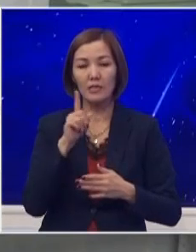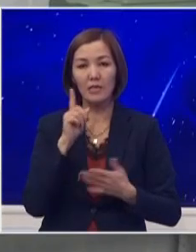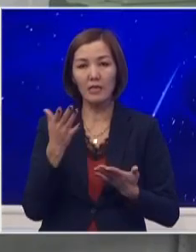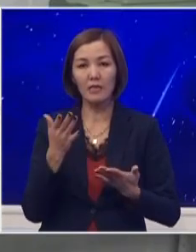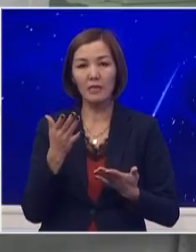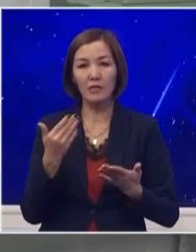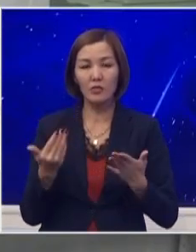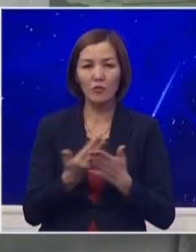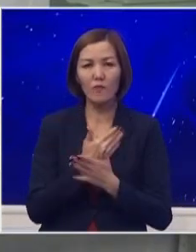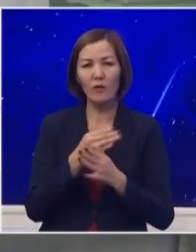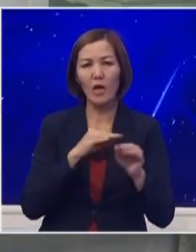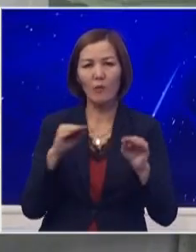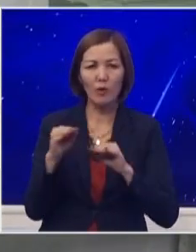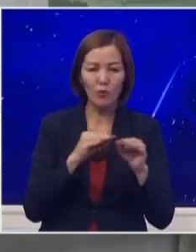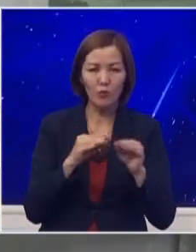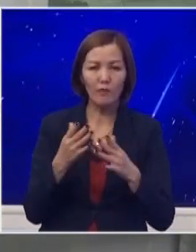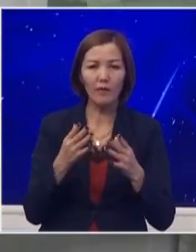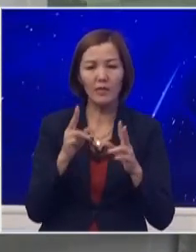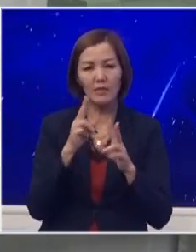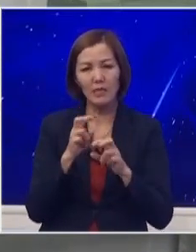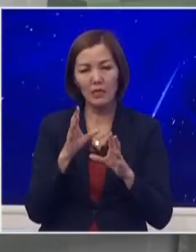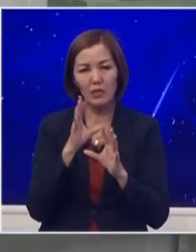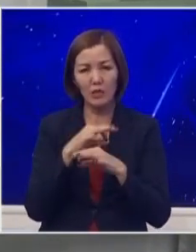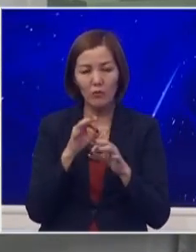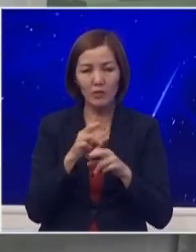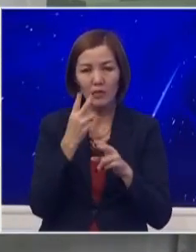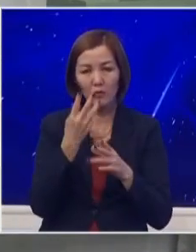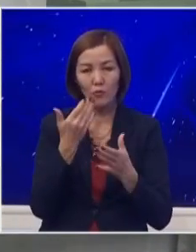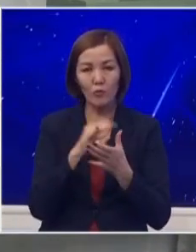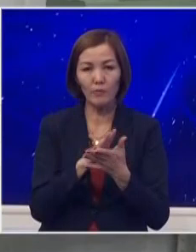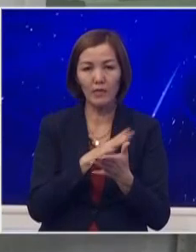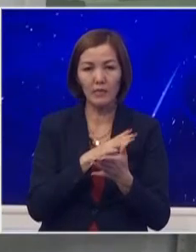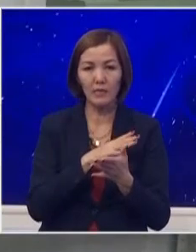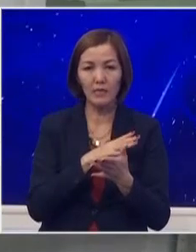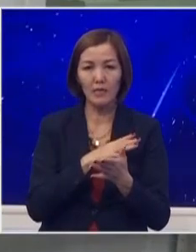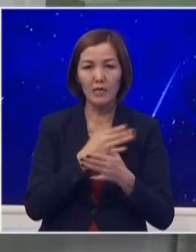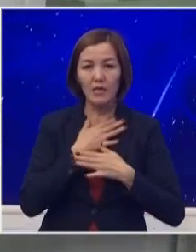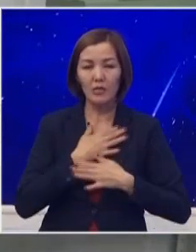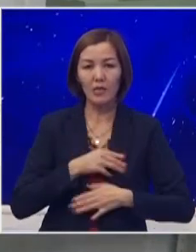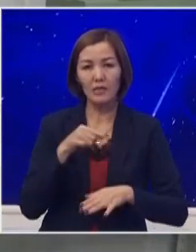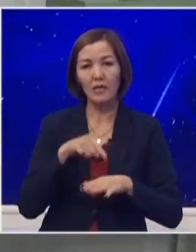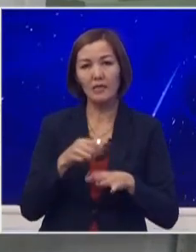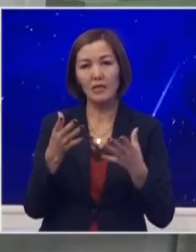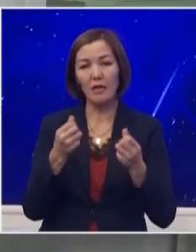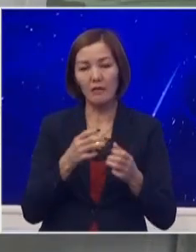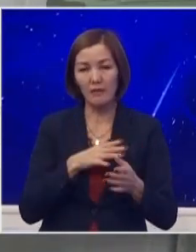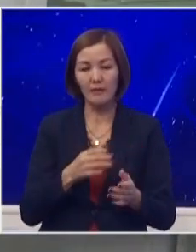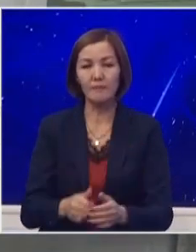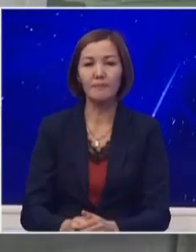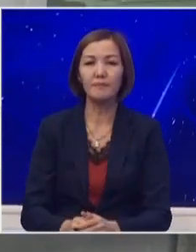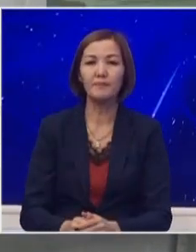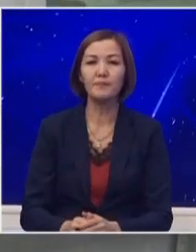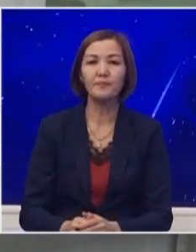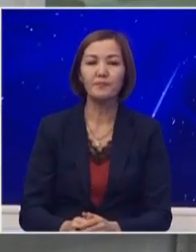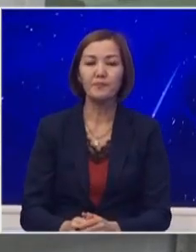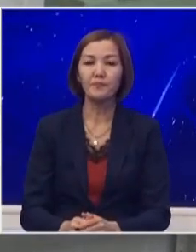жаңа аспаптар, жаңа зерттеу нысандарын барлығын көріп, балаларымыз жақсы практикалық тәжірибелік